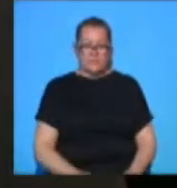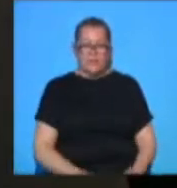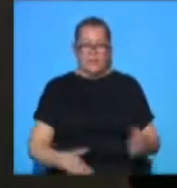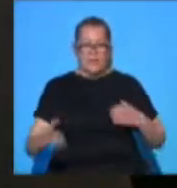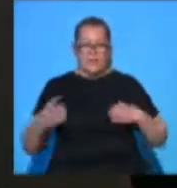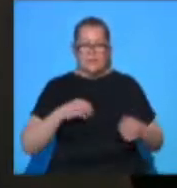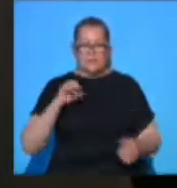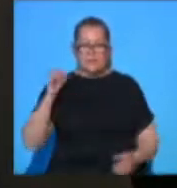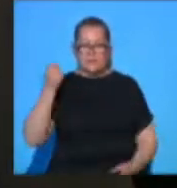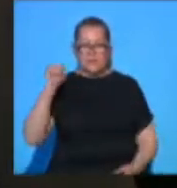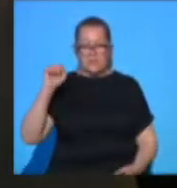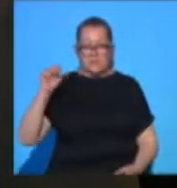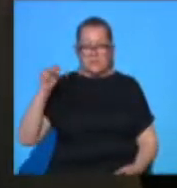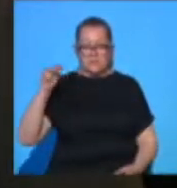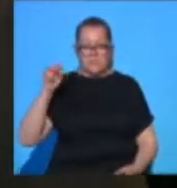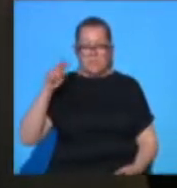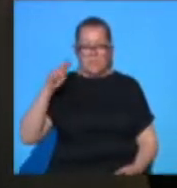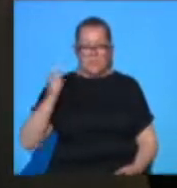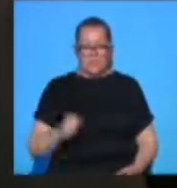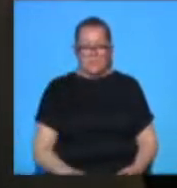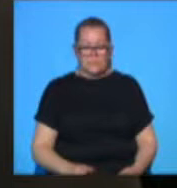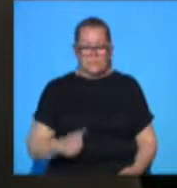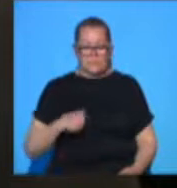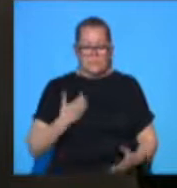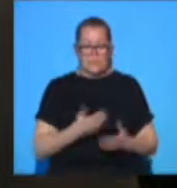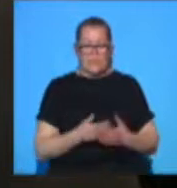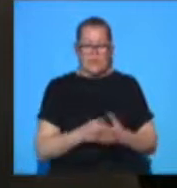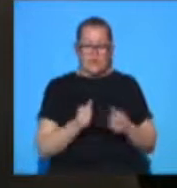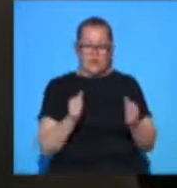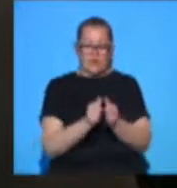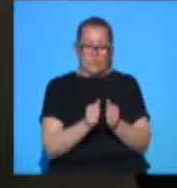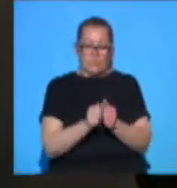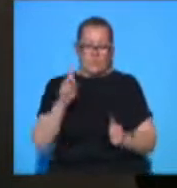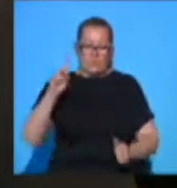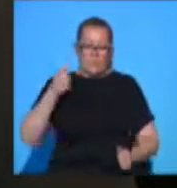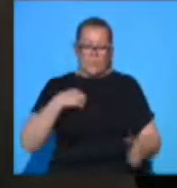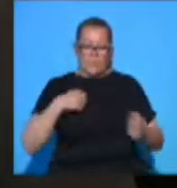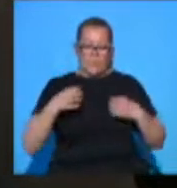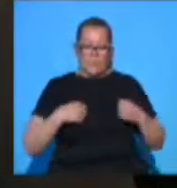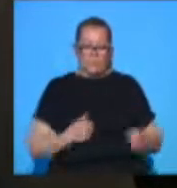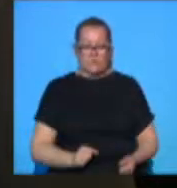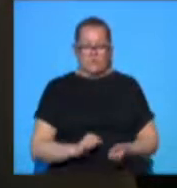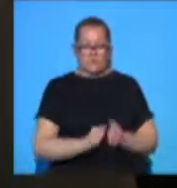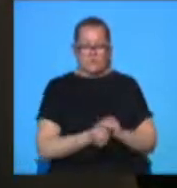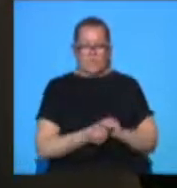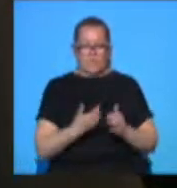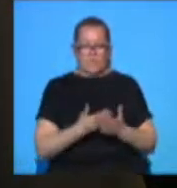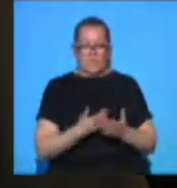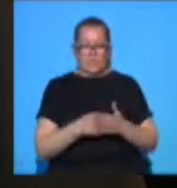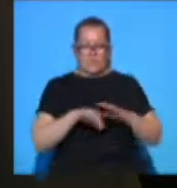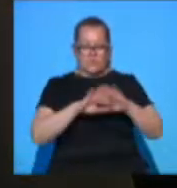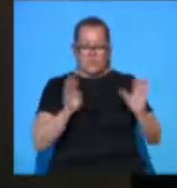doar pentru cei pasionați de teatru, pentru cei care iubesc această zonă, sunt în zona asta sau este pentru tot publicul? Este pentru tot